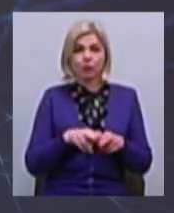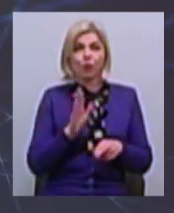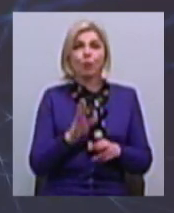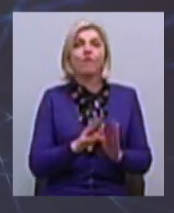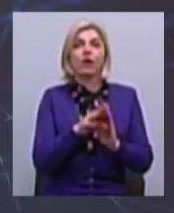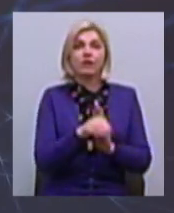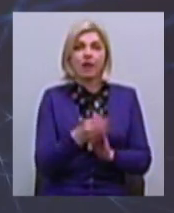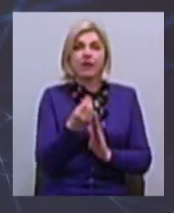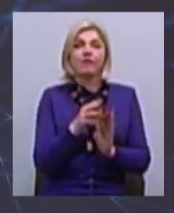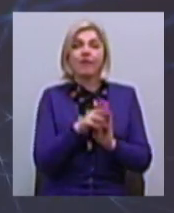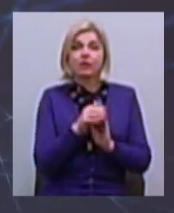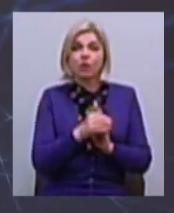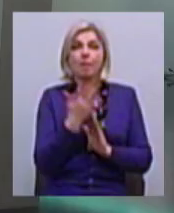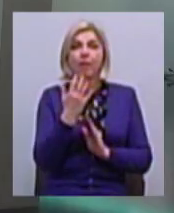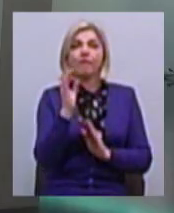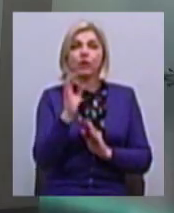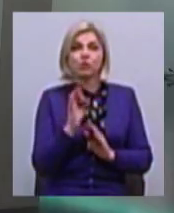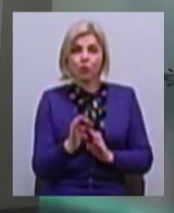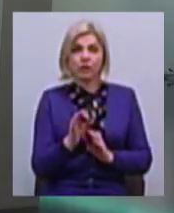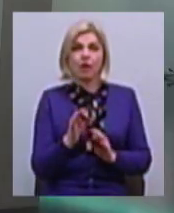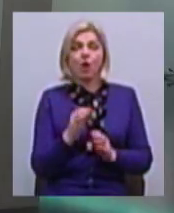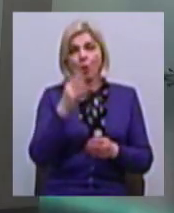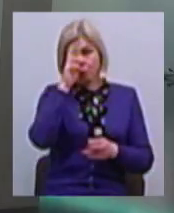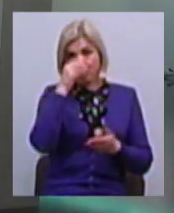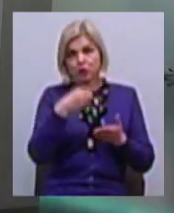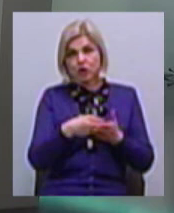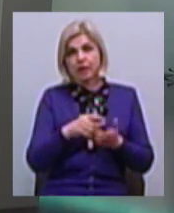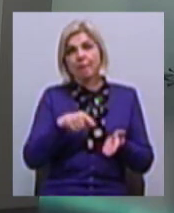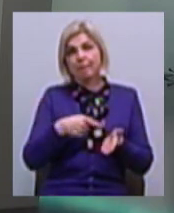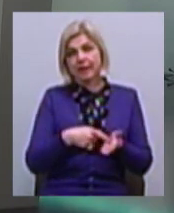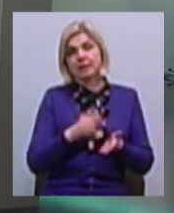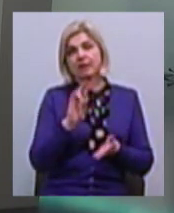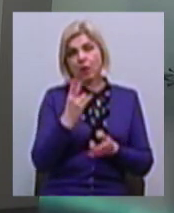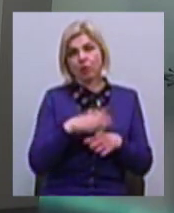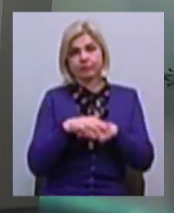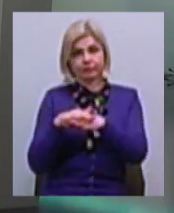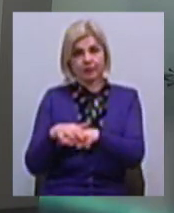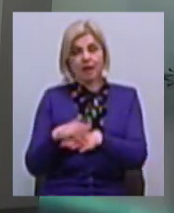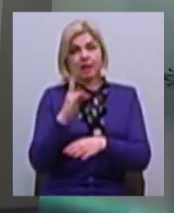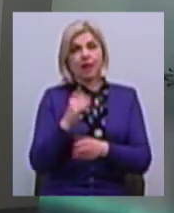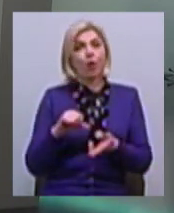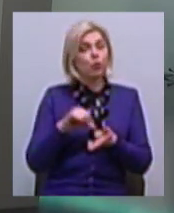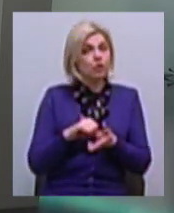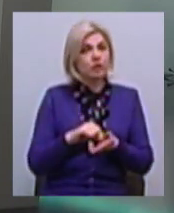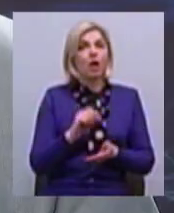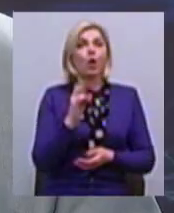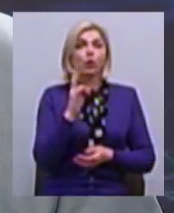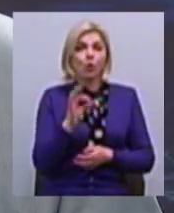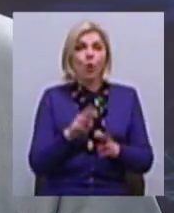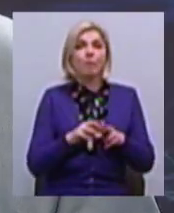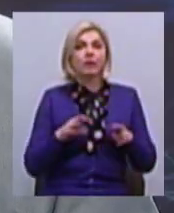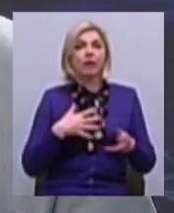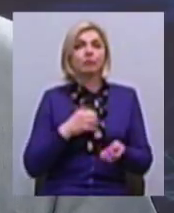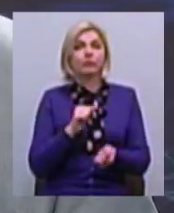вкладені інвесторам, 5% підуть в бюджет міста Миколаєва на пайову участь. Однак міністерство наполягає, щоб